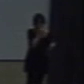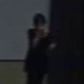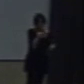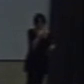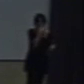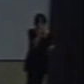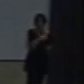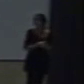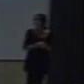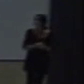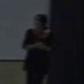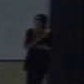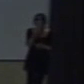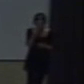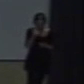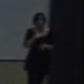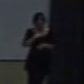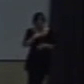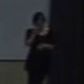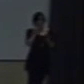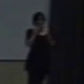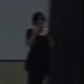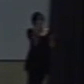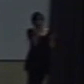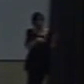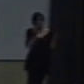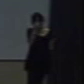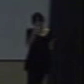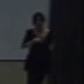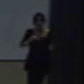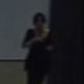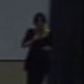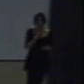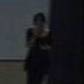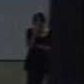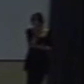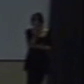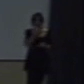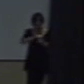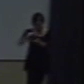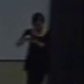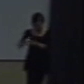és de cara al lector és còmode, perquè això és una captura de pantalla d'un Twitter d'una persona qualsevol